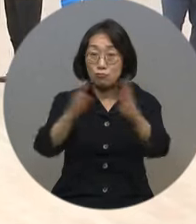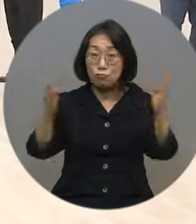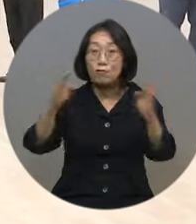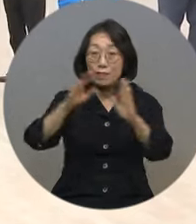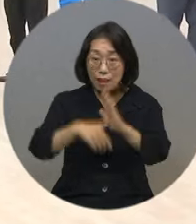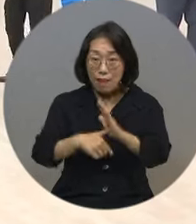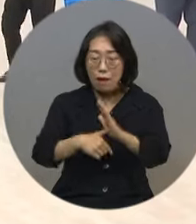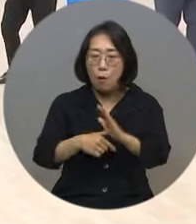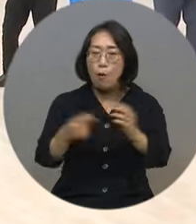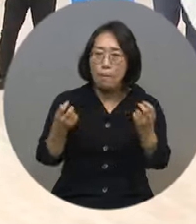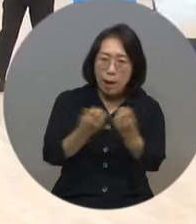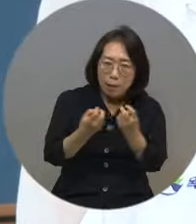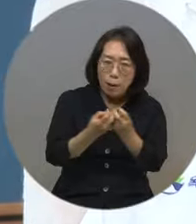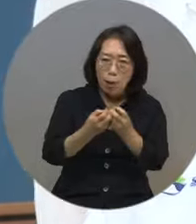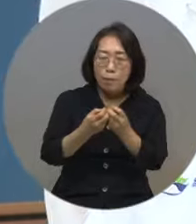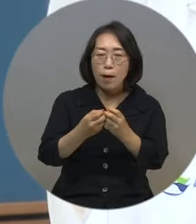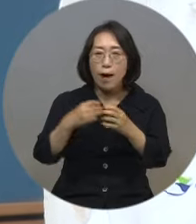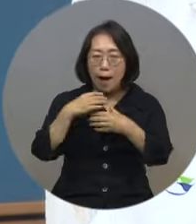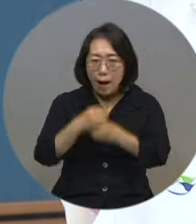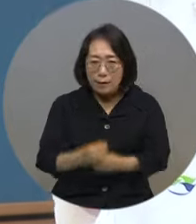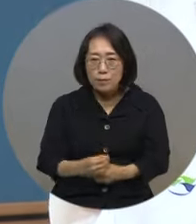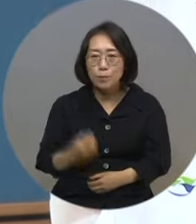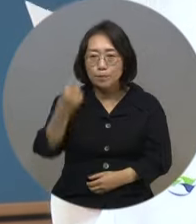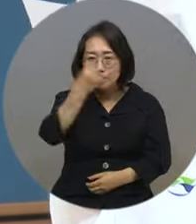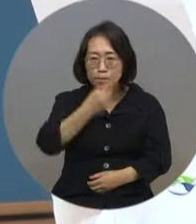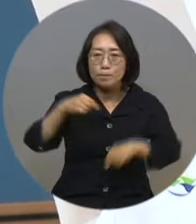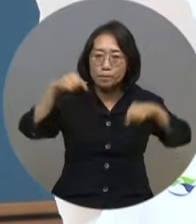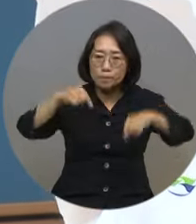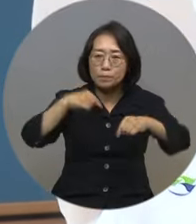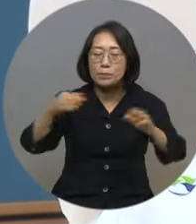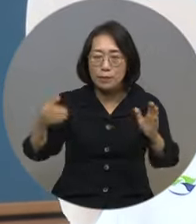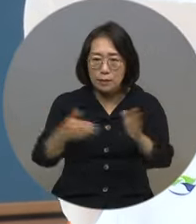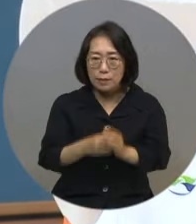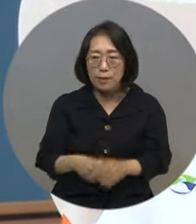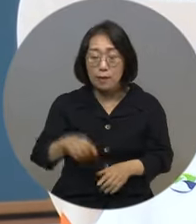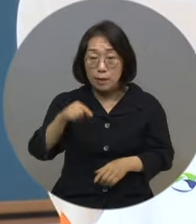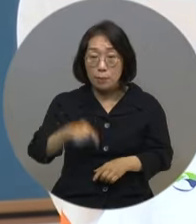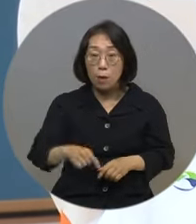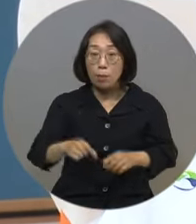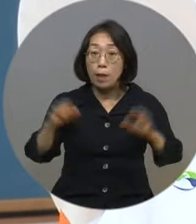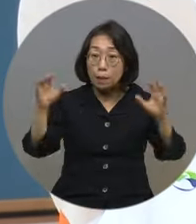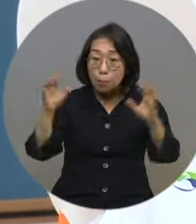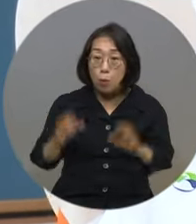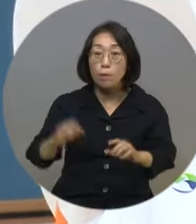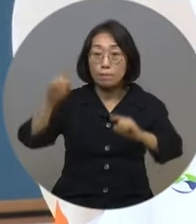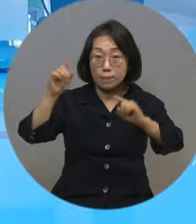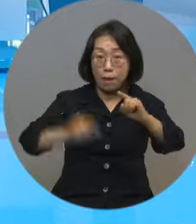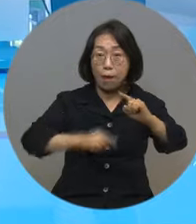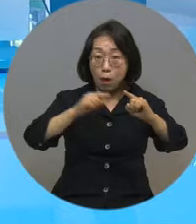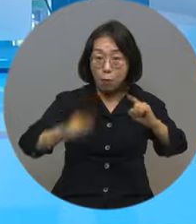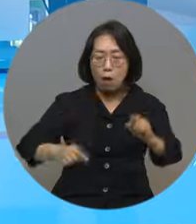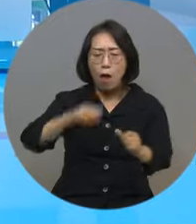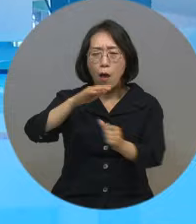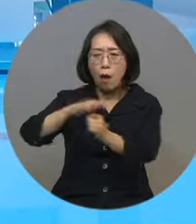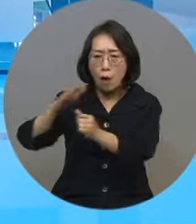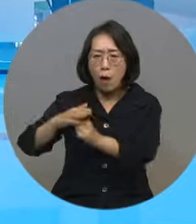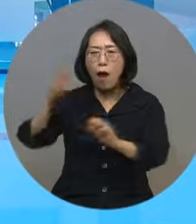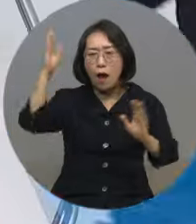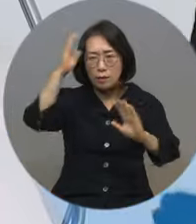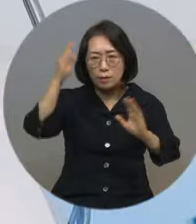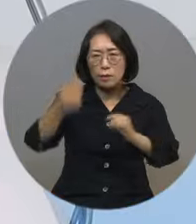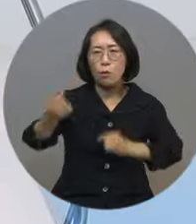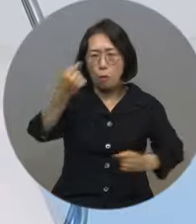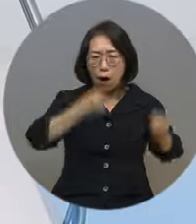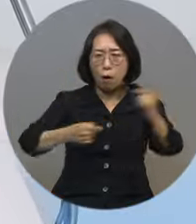등도 확인했습니다 김용록 지사는 이번 대회는 어린 청소년이 참가하는만큼 그들의 눈높이에서